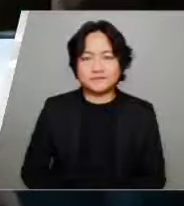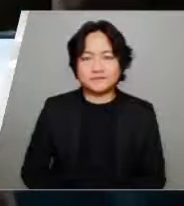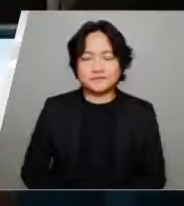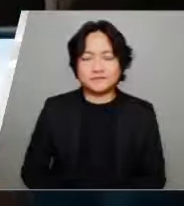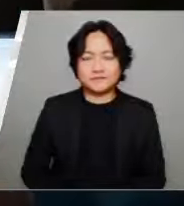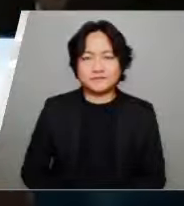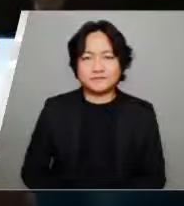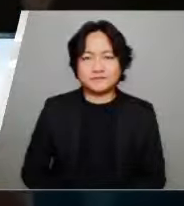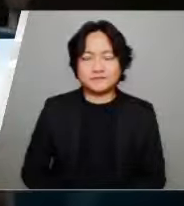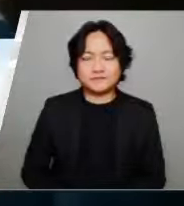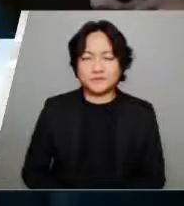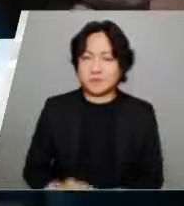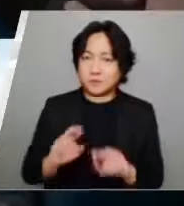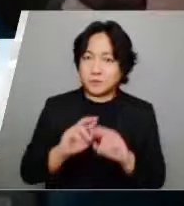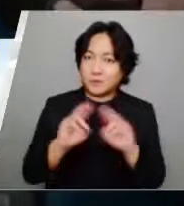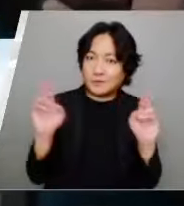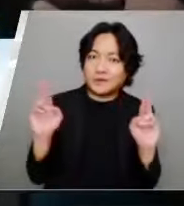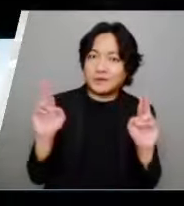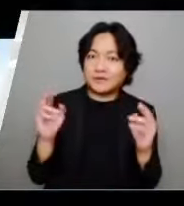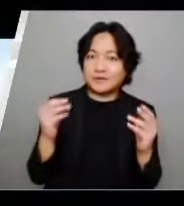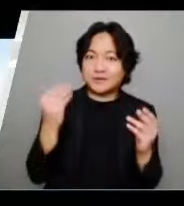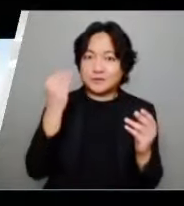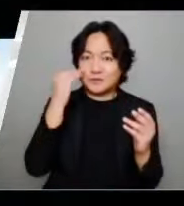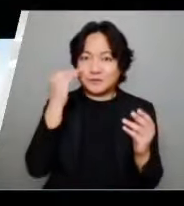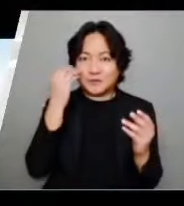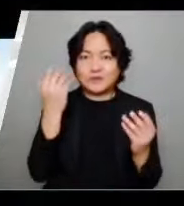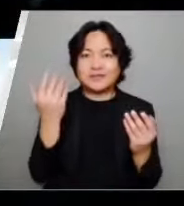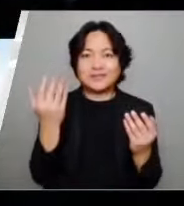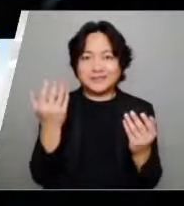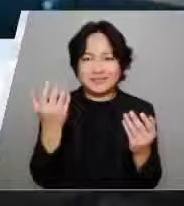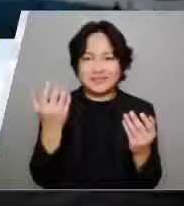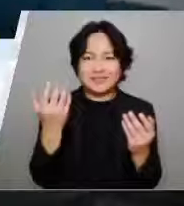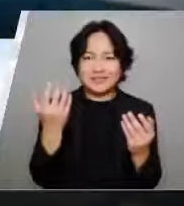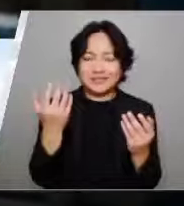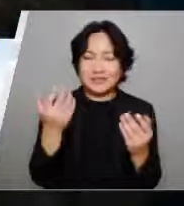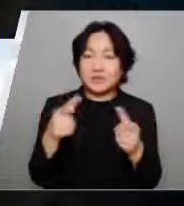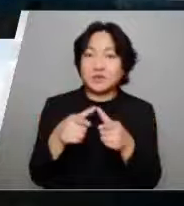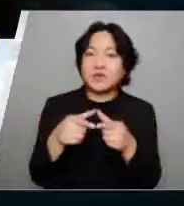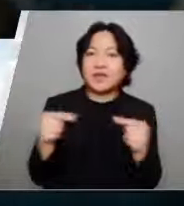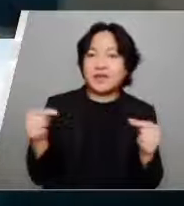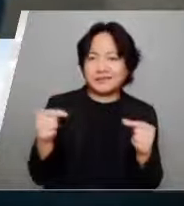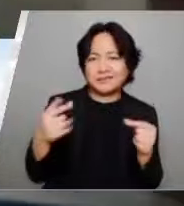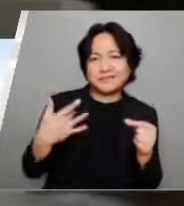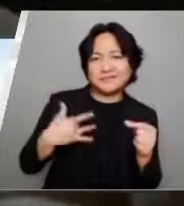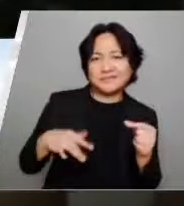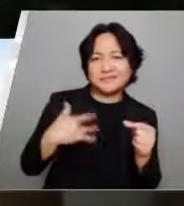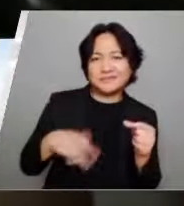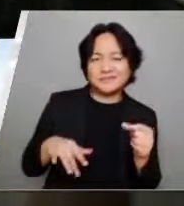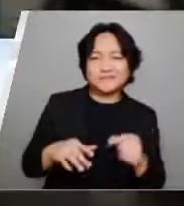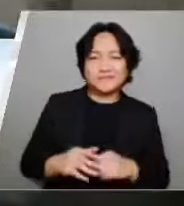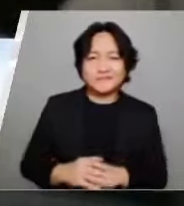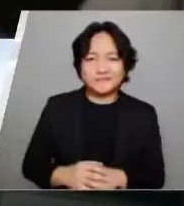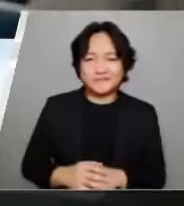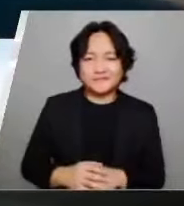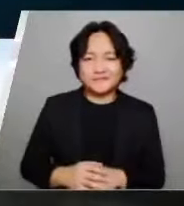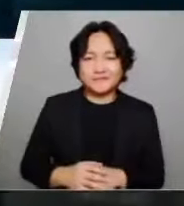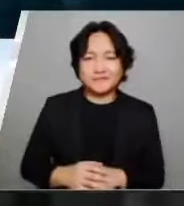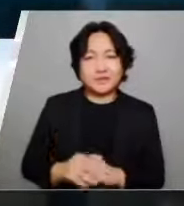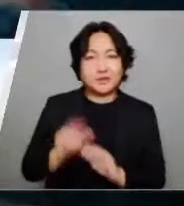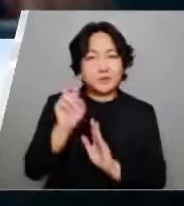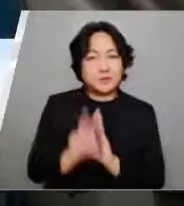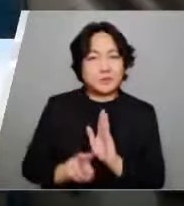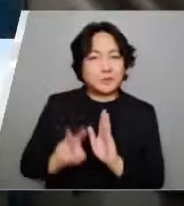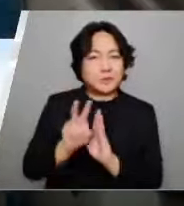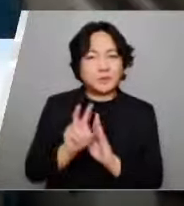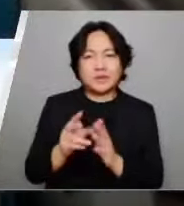Maghanda sa katatakutang hatid ng Train to Busan, but wait, Japanese version? Dalawang oras na kilabot ang hatid sa mga